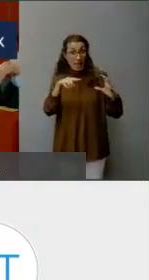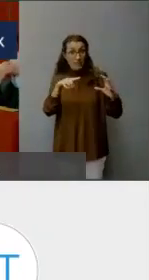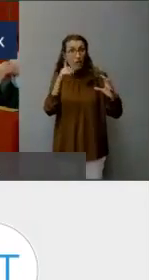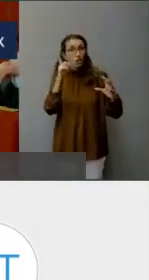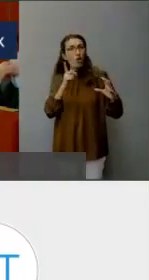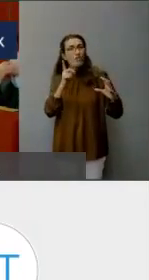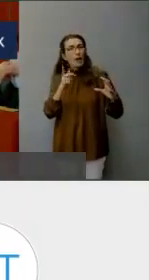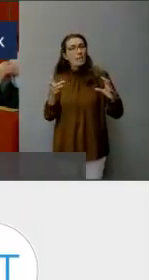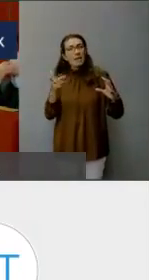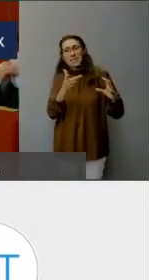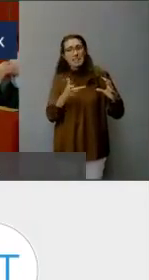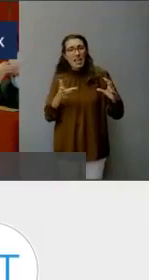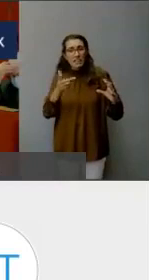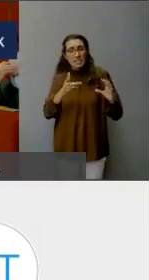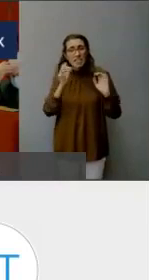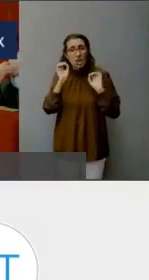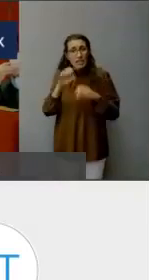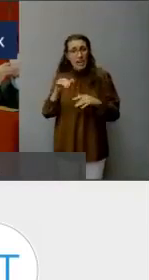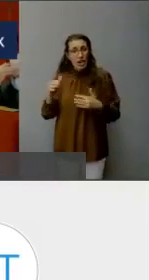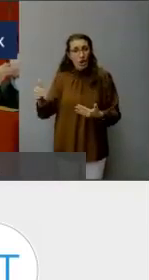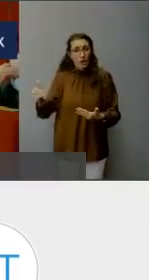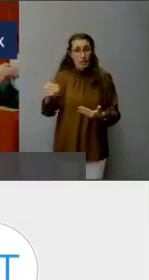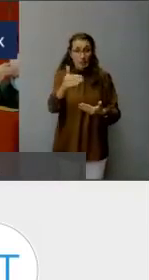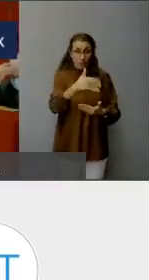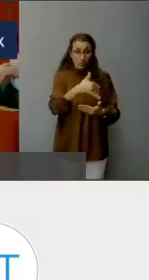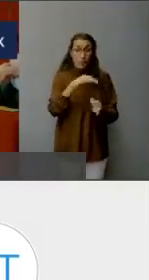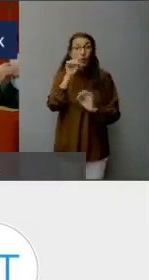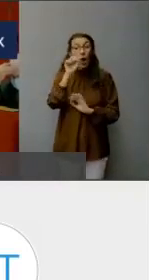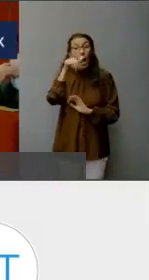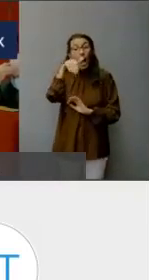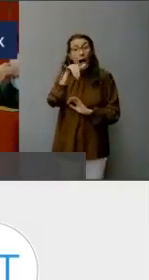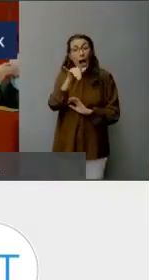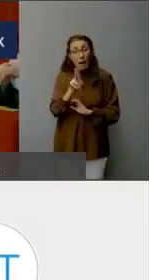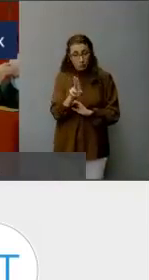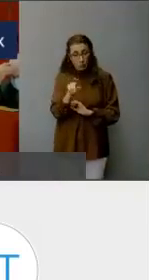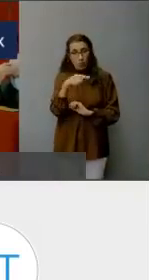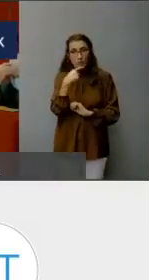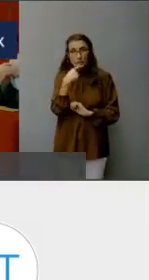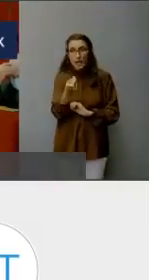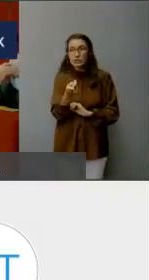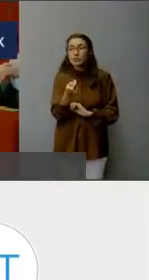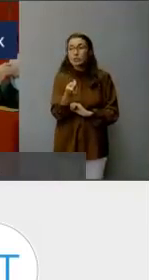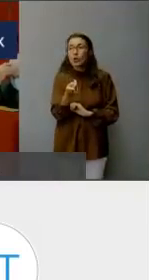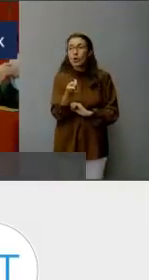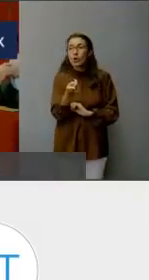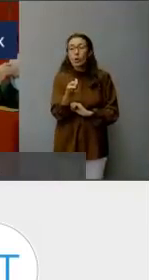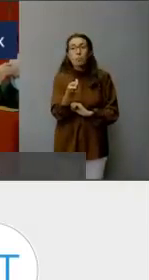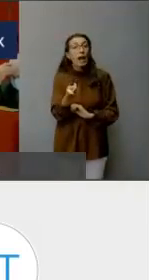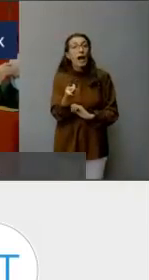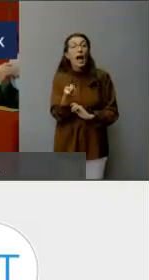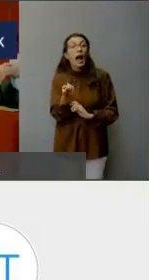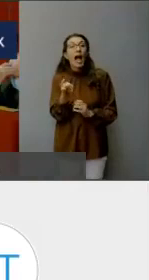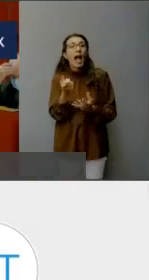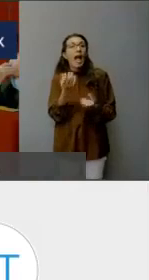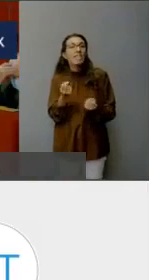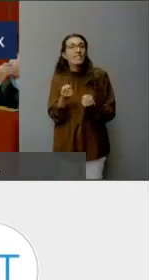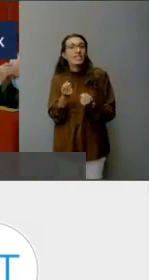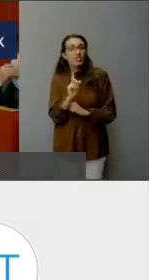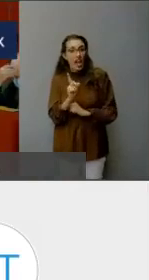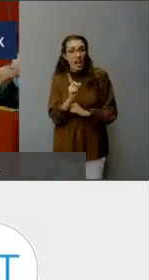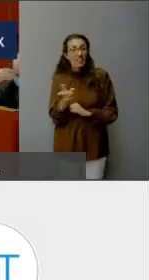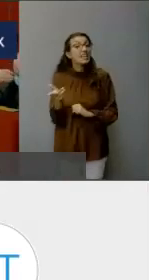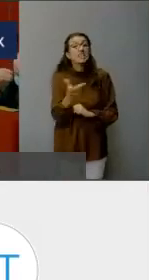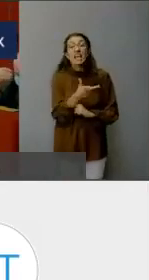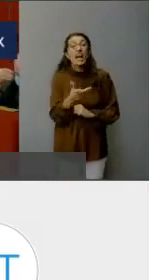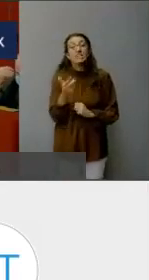di raccolta dei rifiuti e pulizia della città amiu ha detto che non è abbastanza efficiente il servizio non è